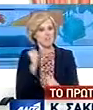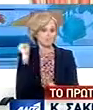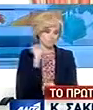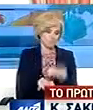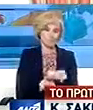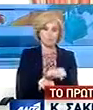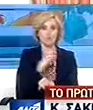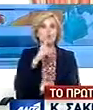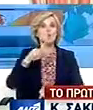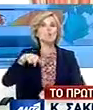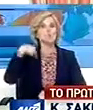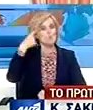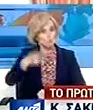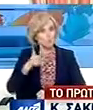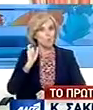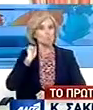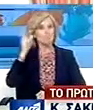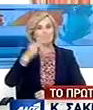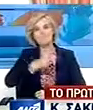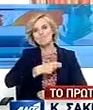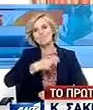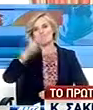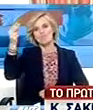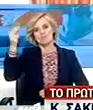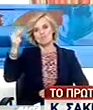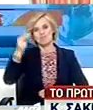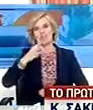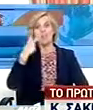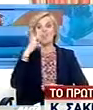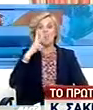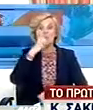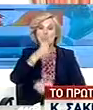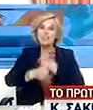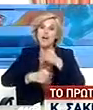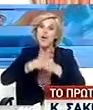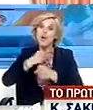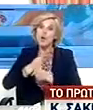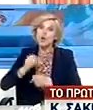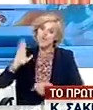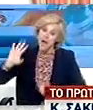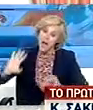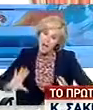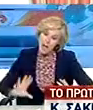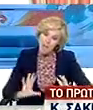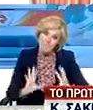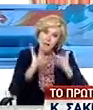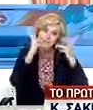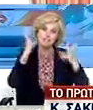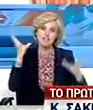ότι του χρόνου θα γιορτάσουμε με λαμπρότητα τα 200 χρόνια από την Επανάσταση